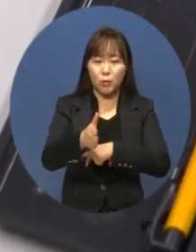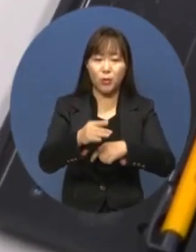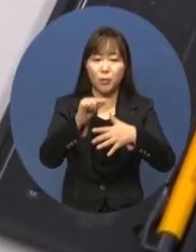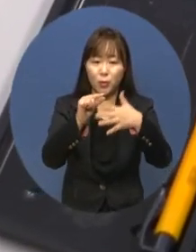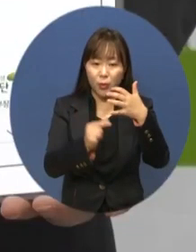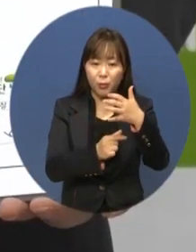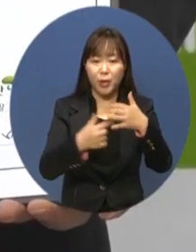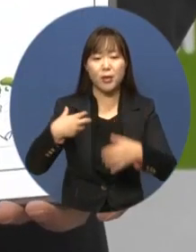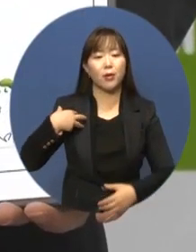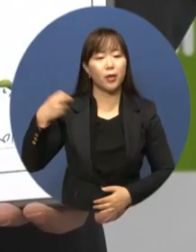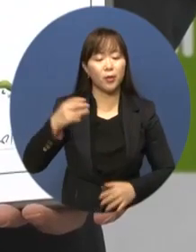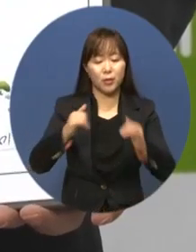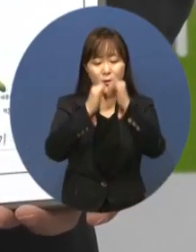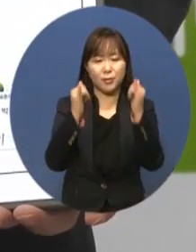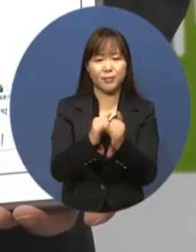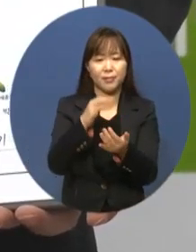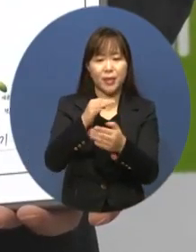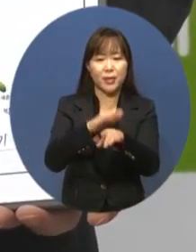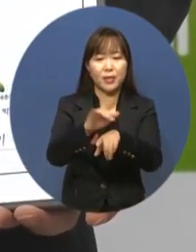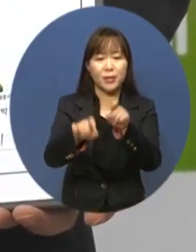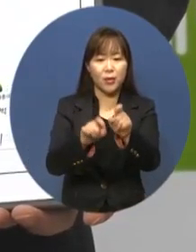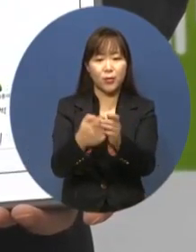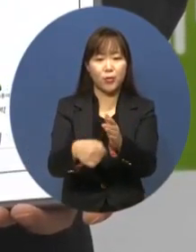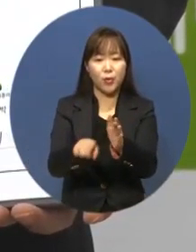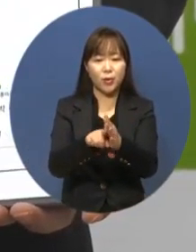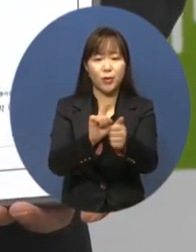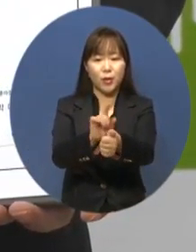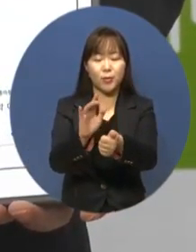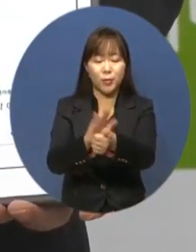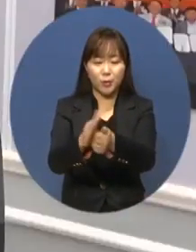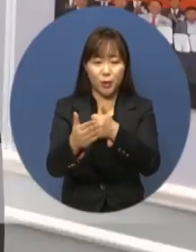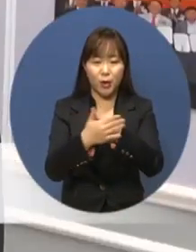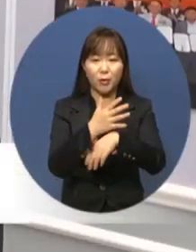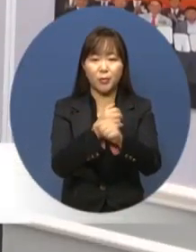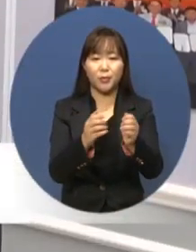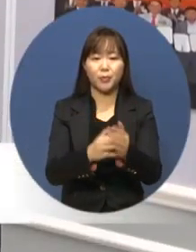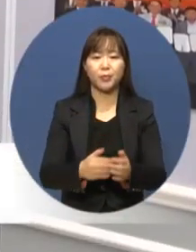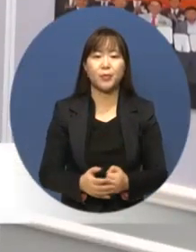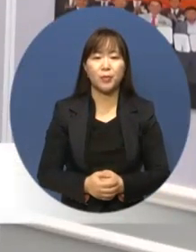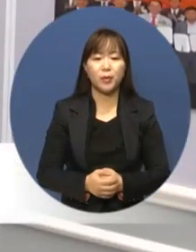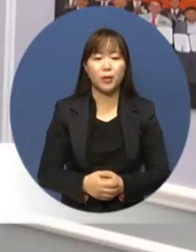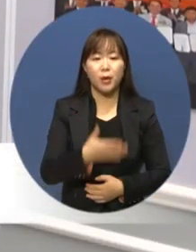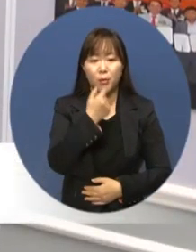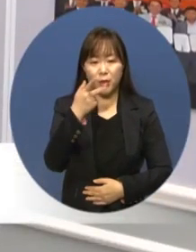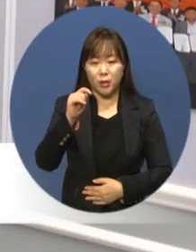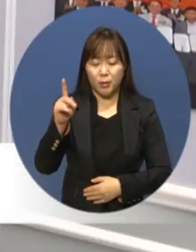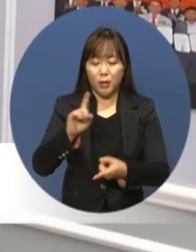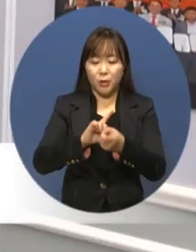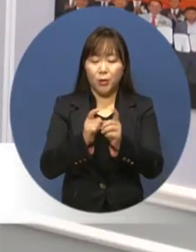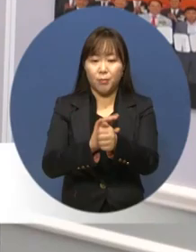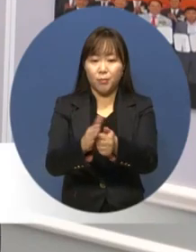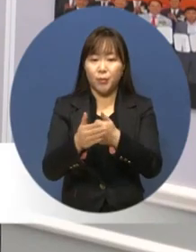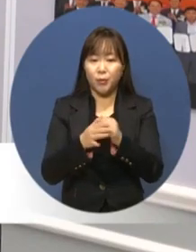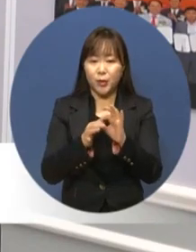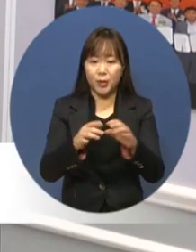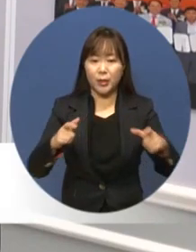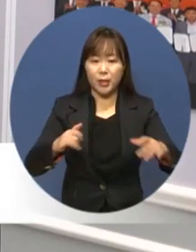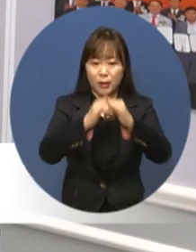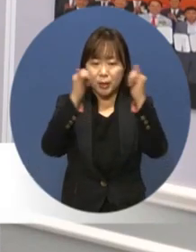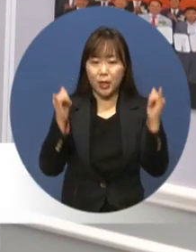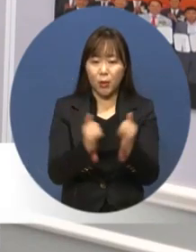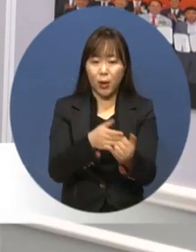역할과 사회적 가치 실현을 위해 협력하기로 하였습니다 복지 tv 하고 협약을 통해 가지고 지 역사의